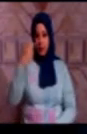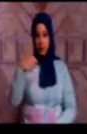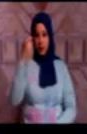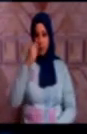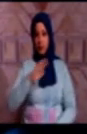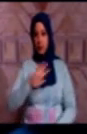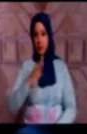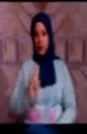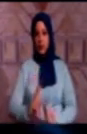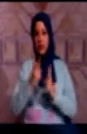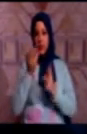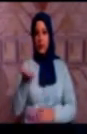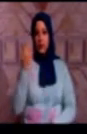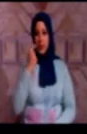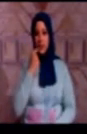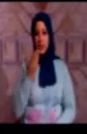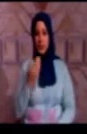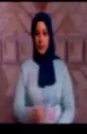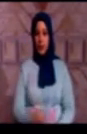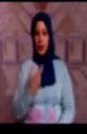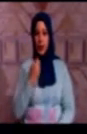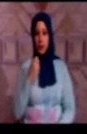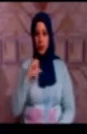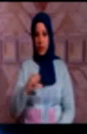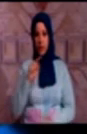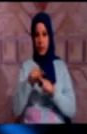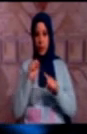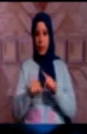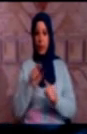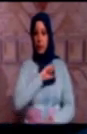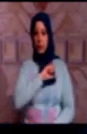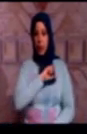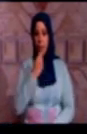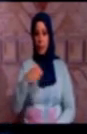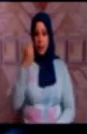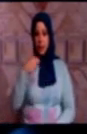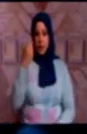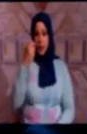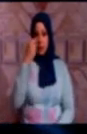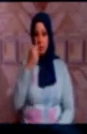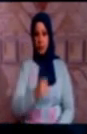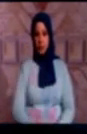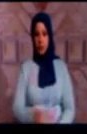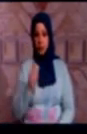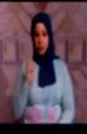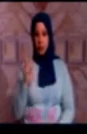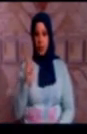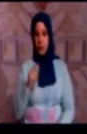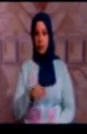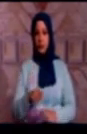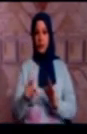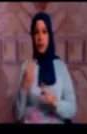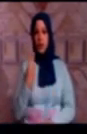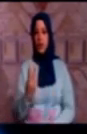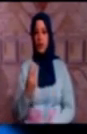اللي حاصلين على 95% فاكثر دول هيمثلوا ما يقرب